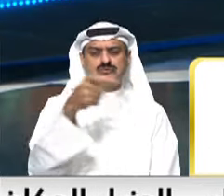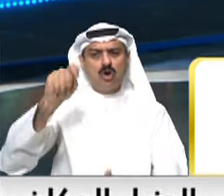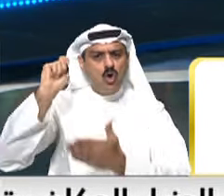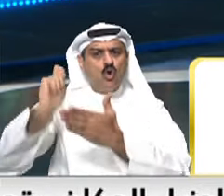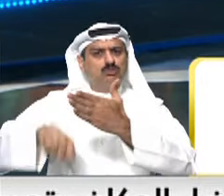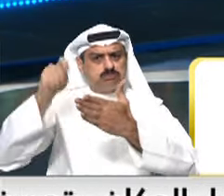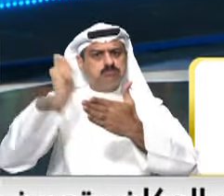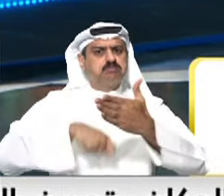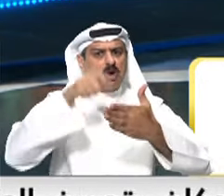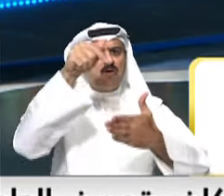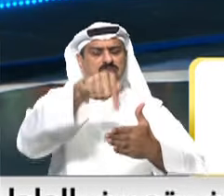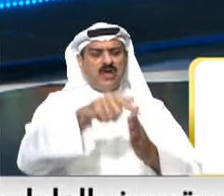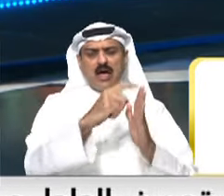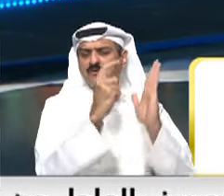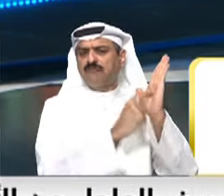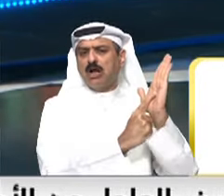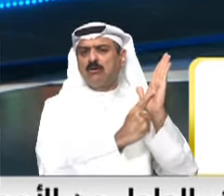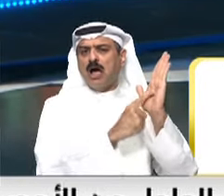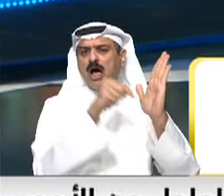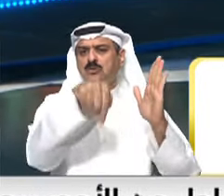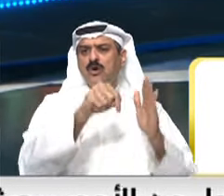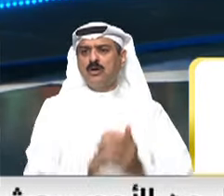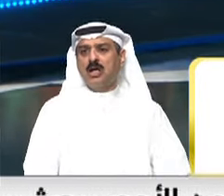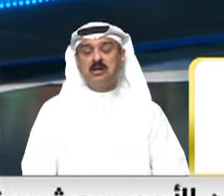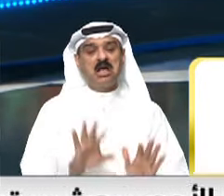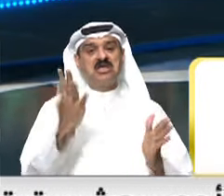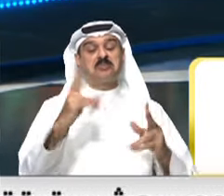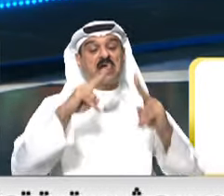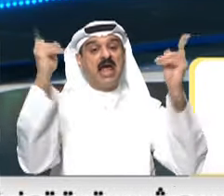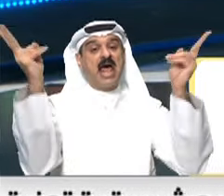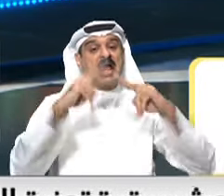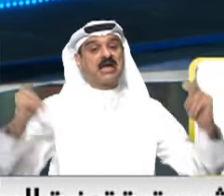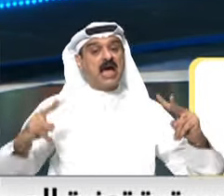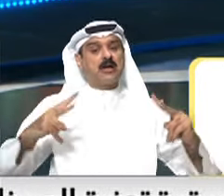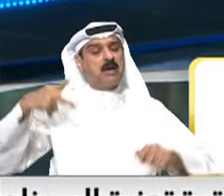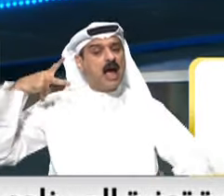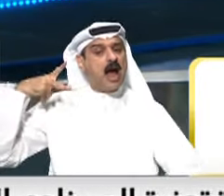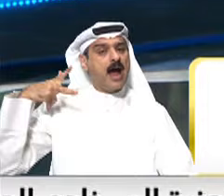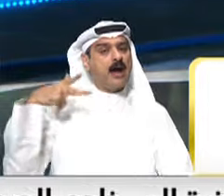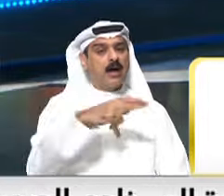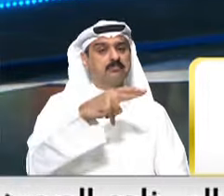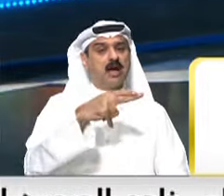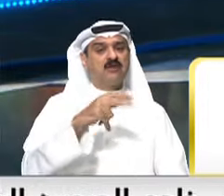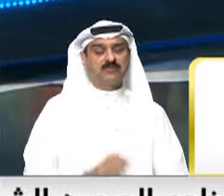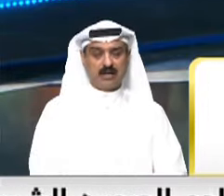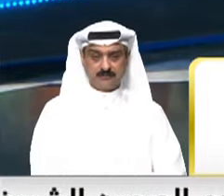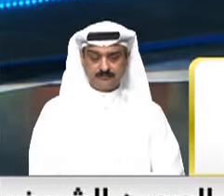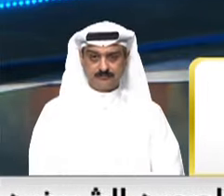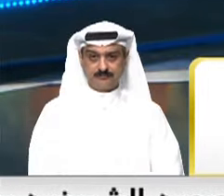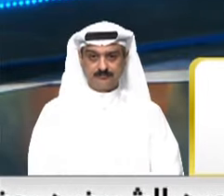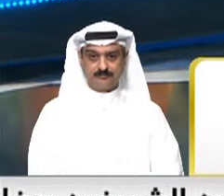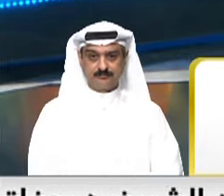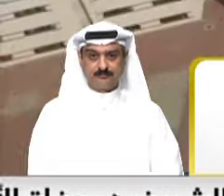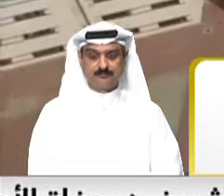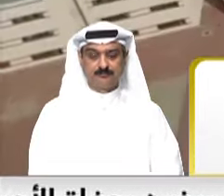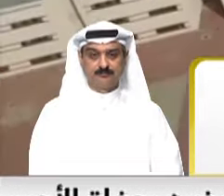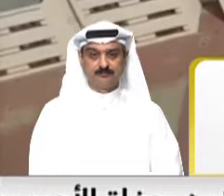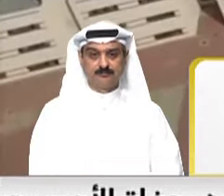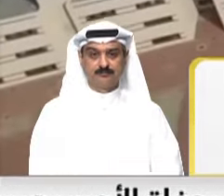الرادعة والتي تصل إلى قطع التيار الكهربائي عن العقارات المخالفة. إلى التفاصيل.